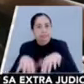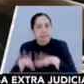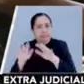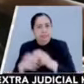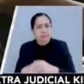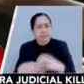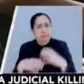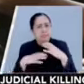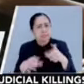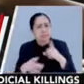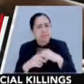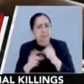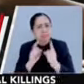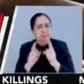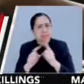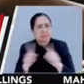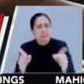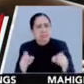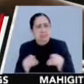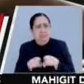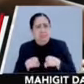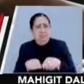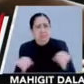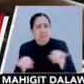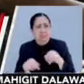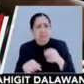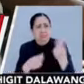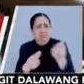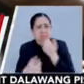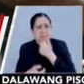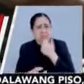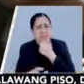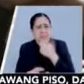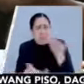sa dialogue pero committed din sila sa illegal action. Yun ang problema.